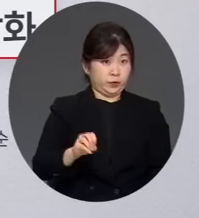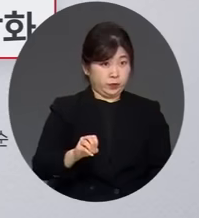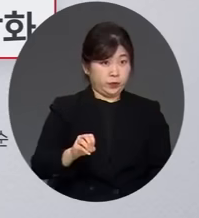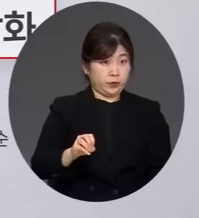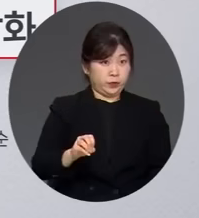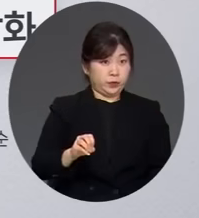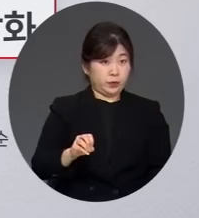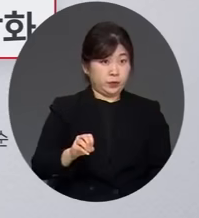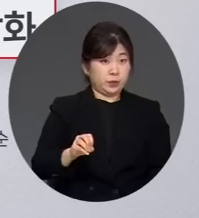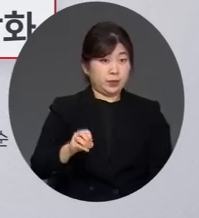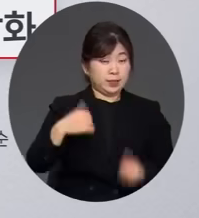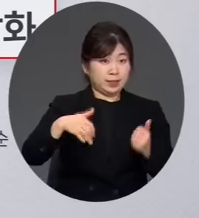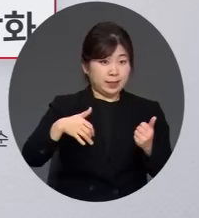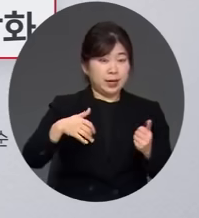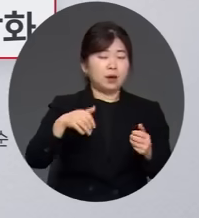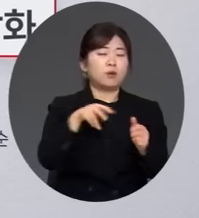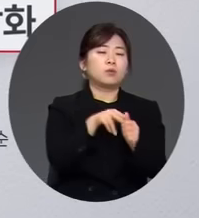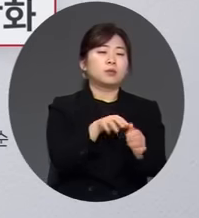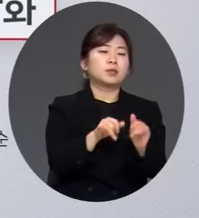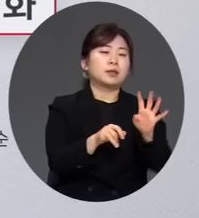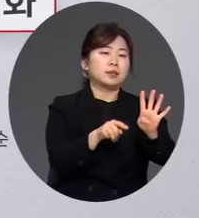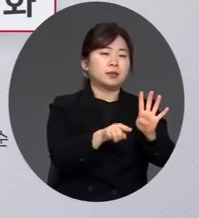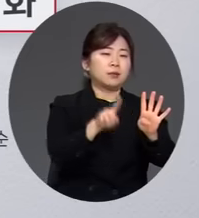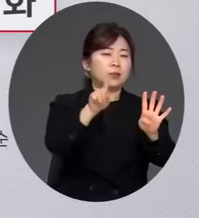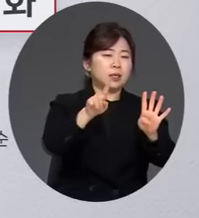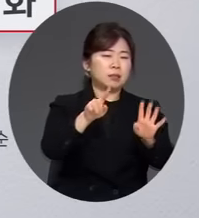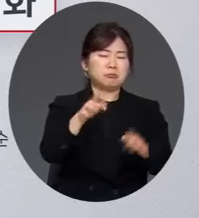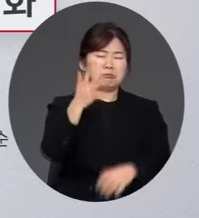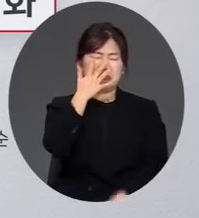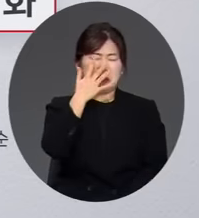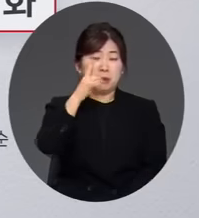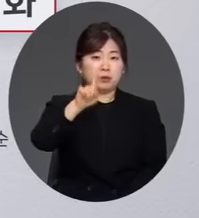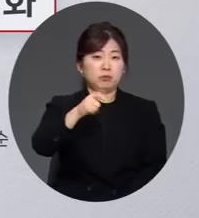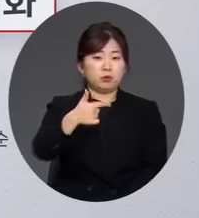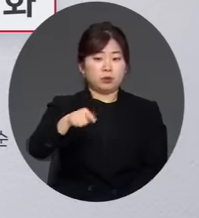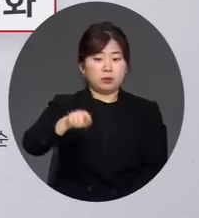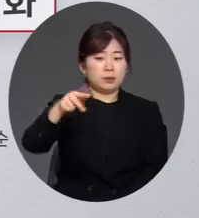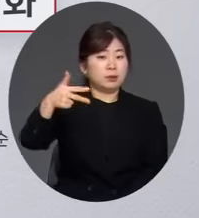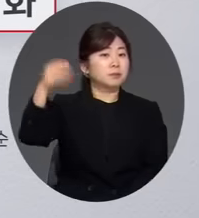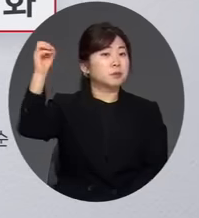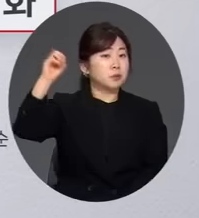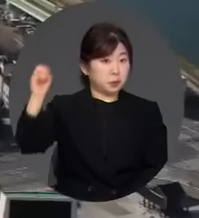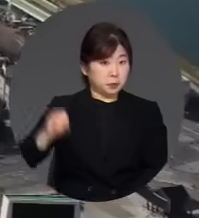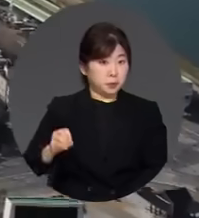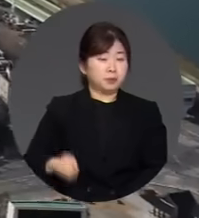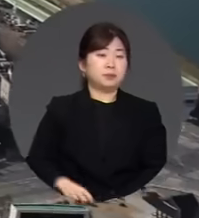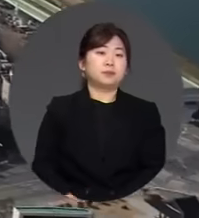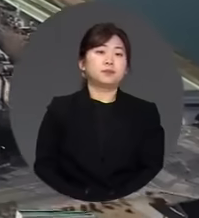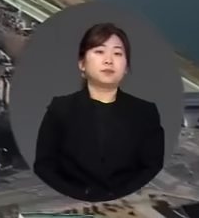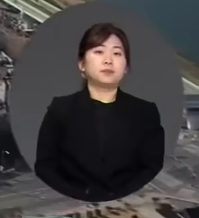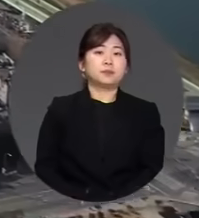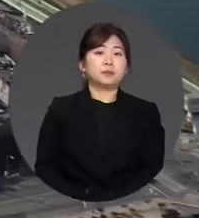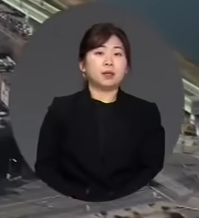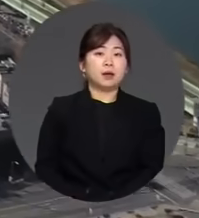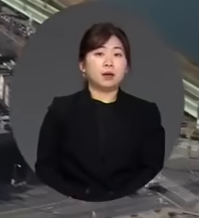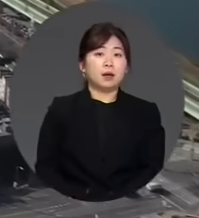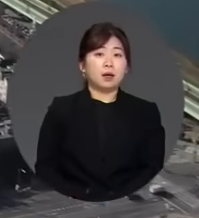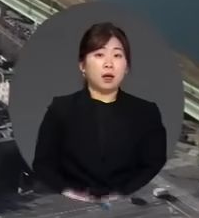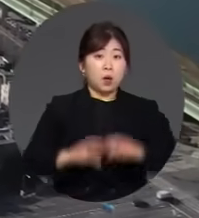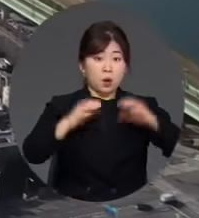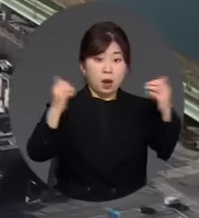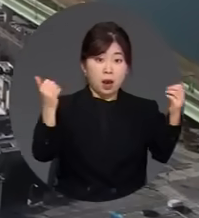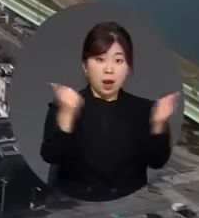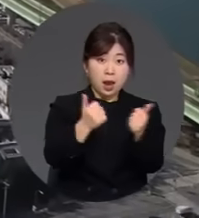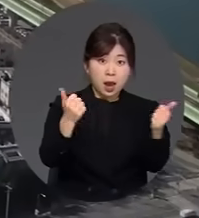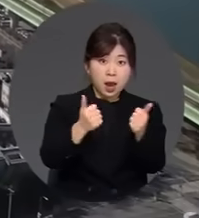21.4 기타 후보 4.1지지 후보 없음이 16.7% 있습니다 내일이 제 22대